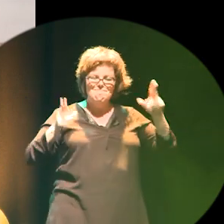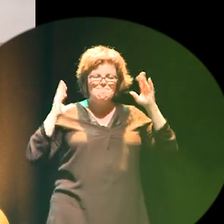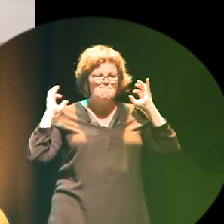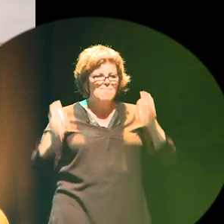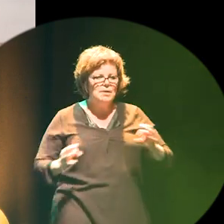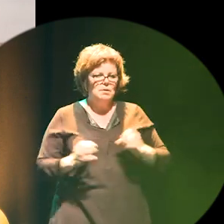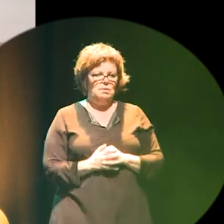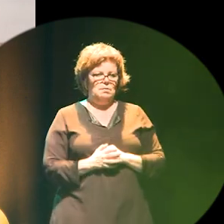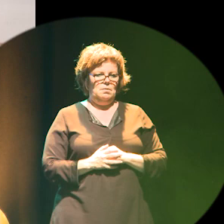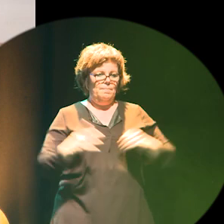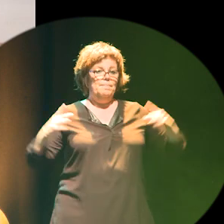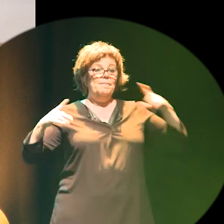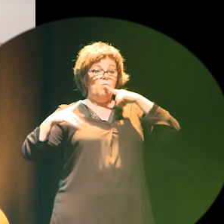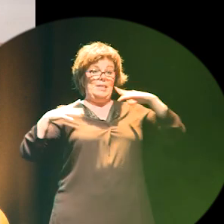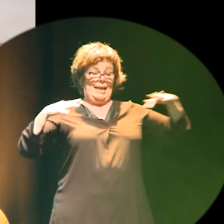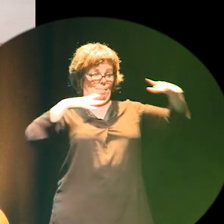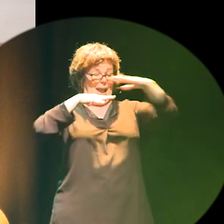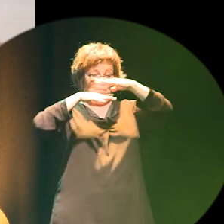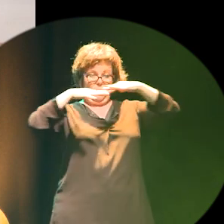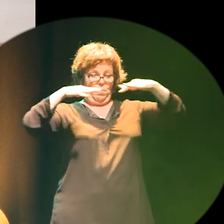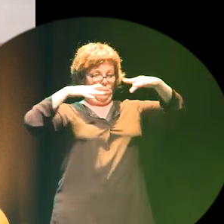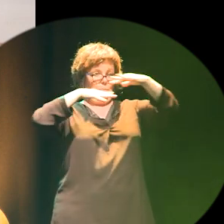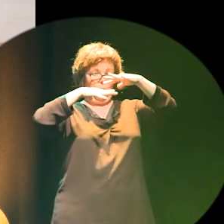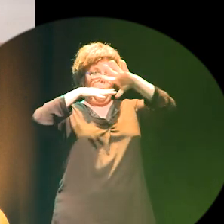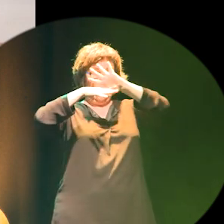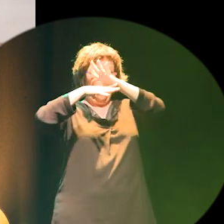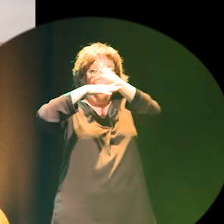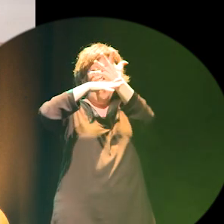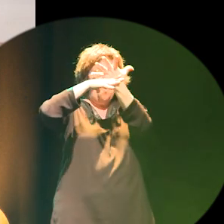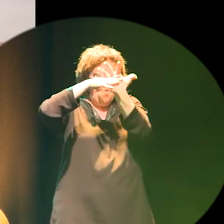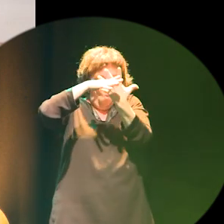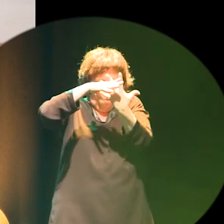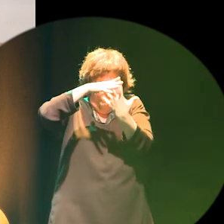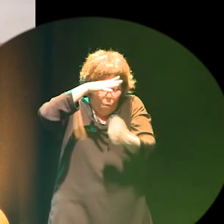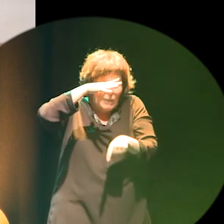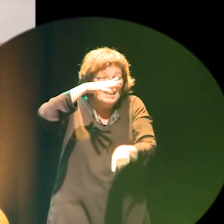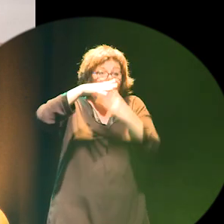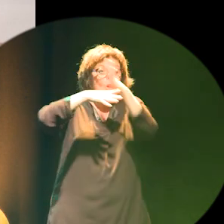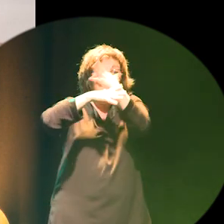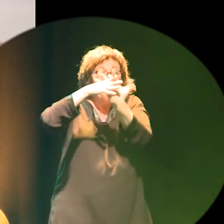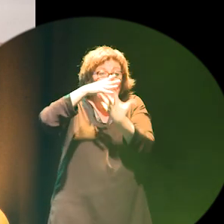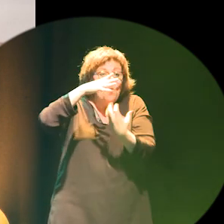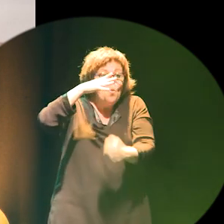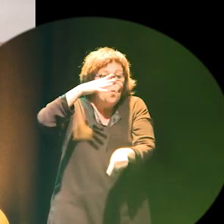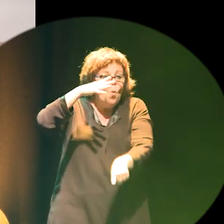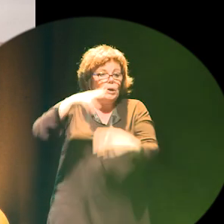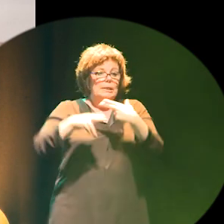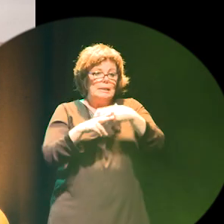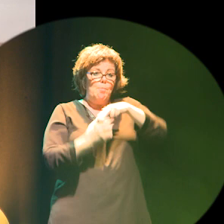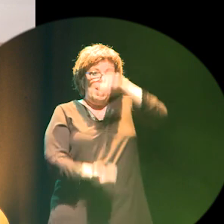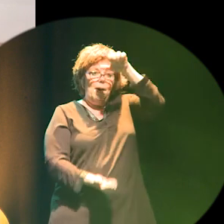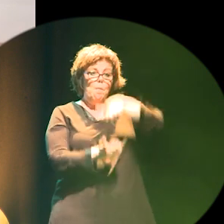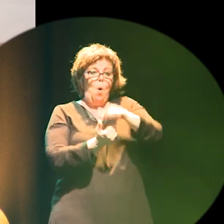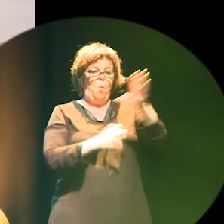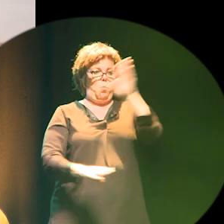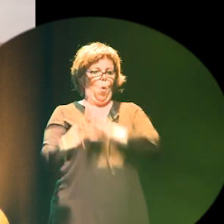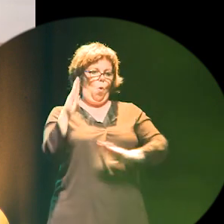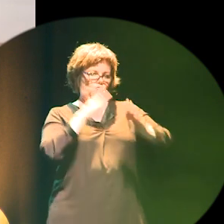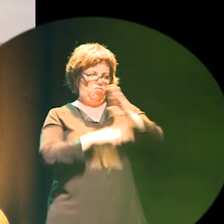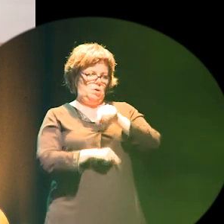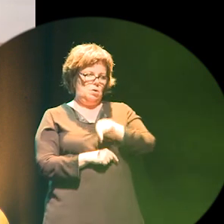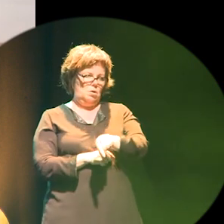exportée vers le fond des océans. On appelle ça la séquestration à long terme du carbone. C'est la pompe biologique. Eh bien, les